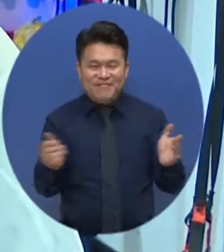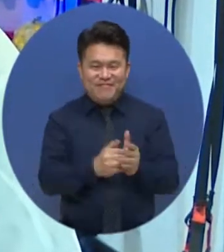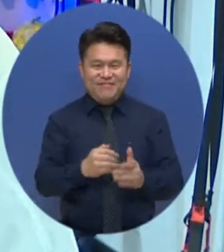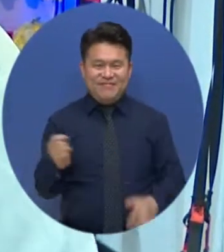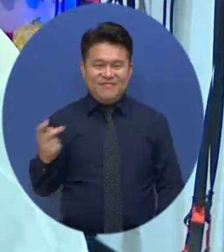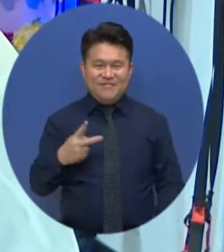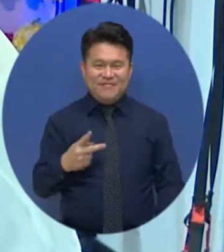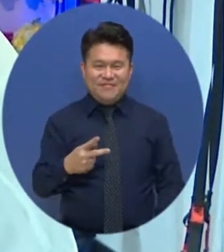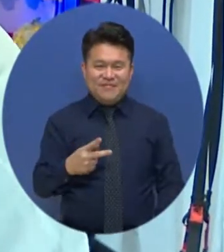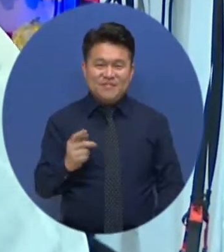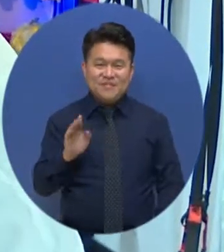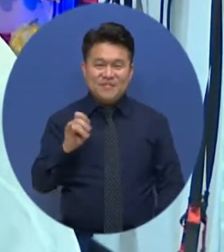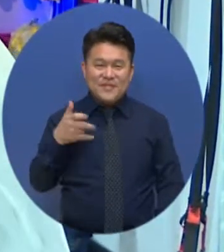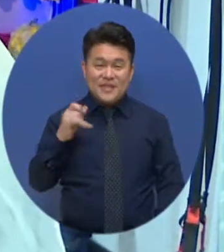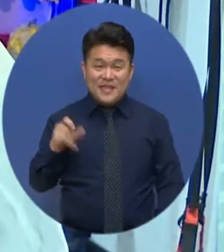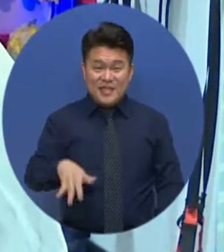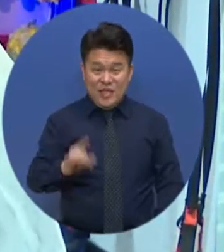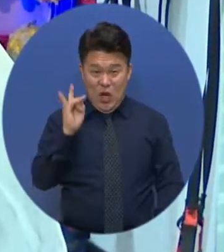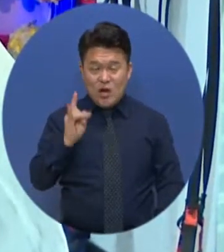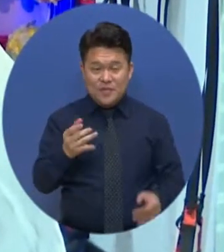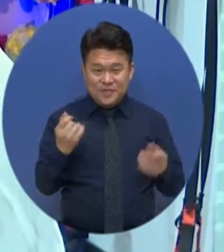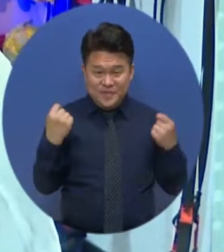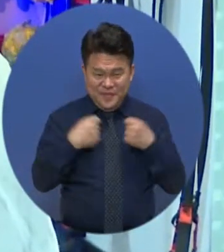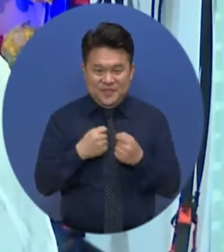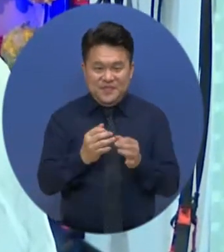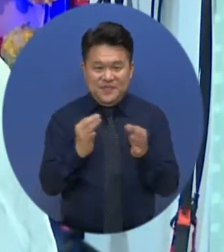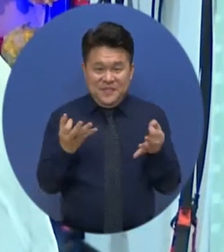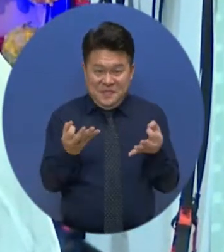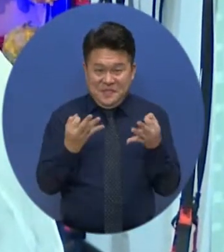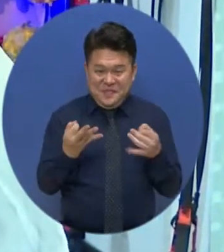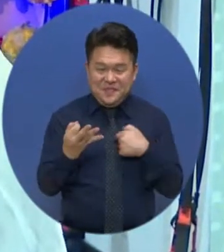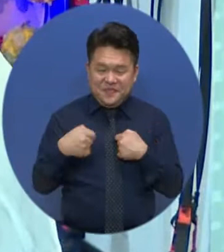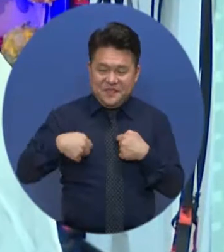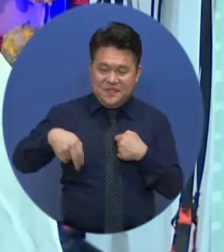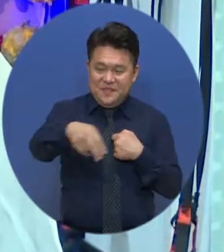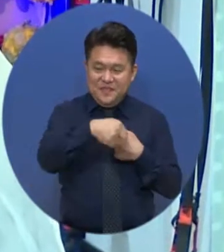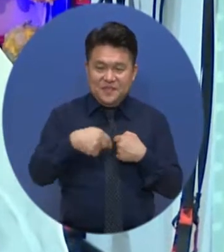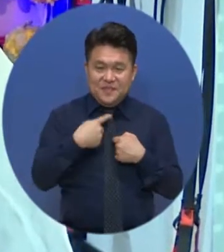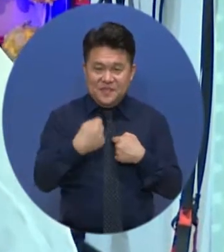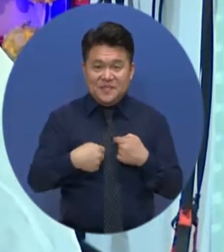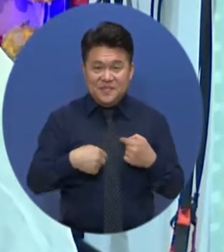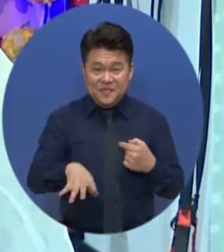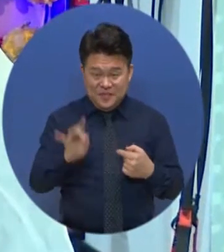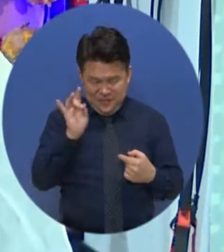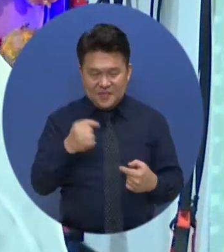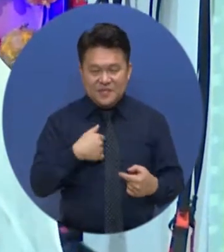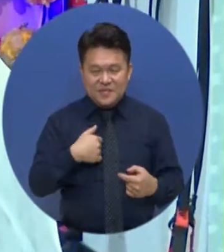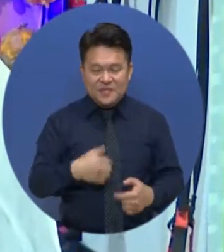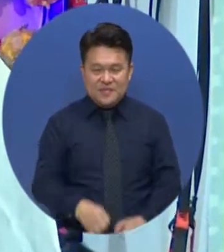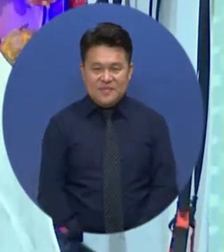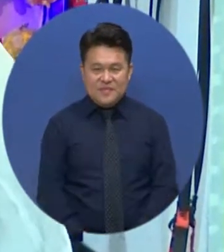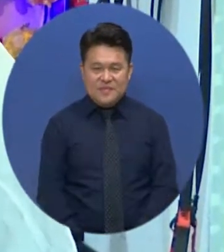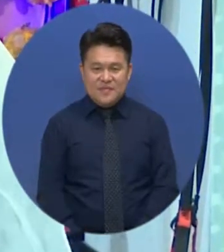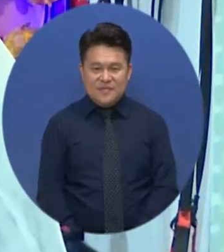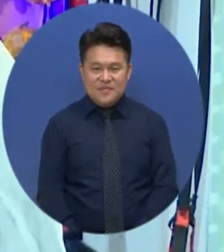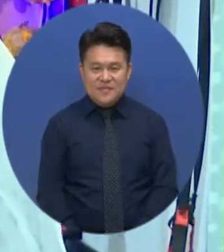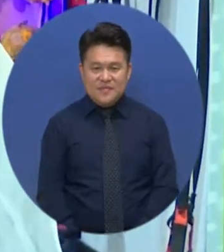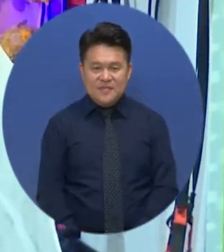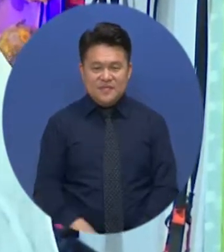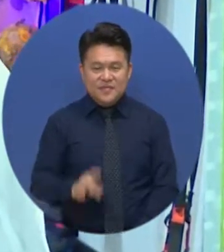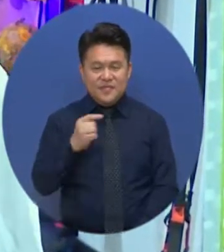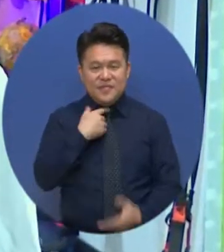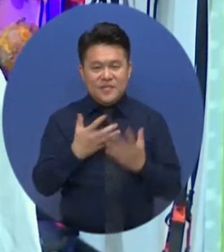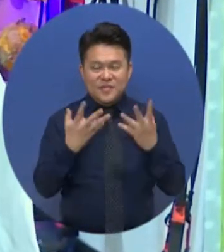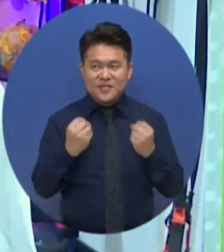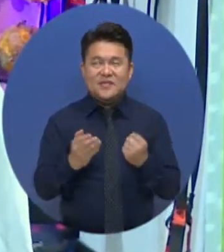비키니도 처음 입고 이제 많은 사람들 앞에서 이제 무대 위에서 걸었던 경험이기도 하고 뭔가 처음이 되게